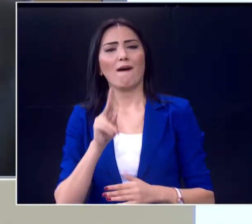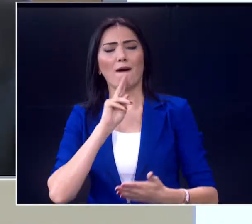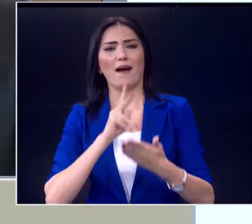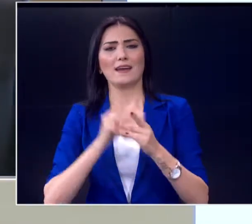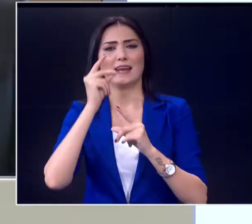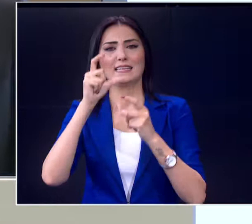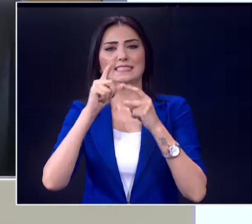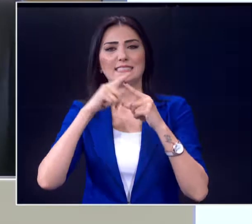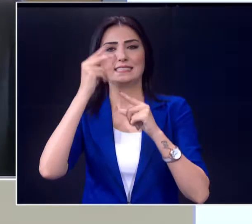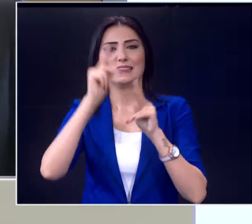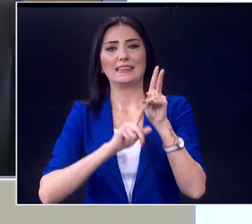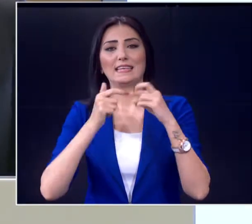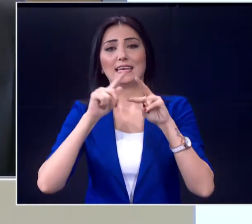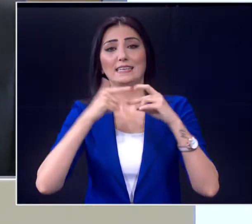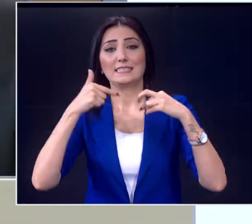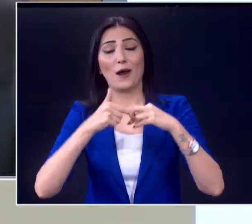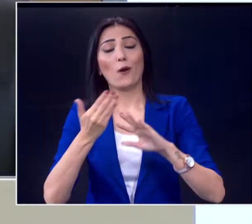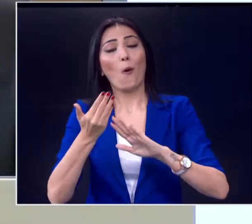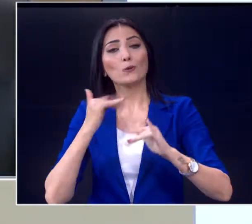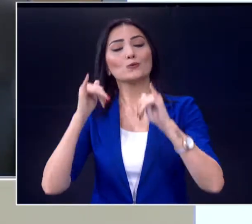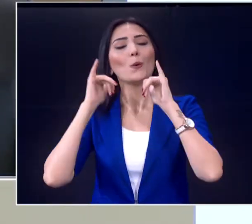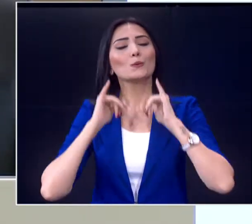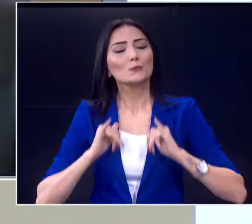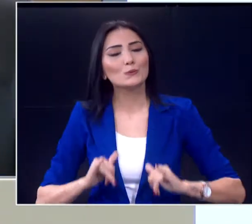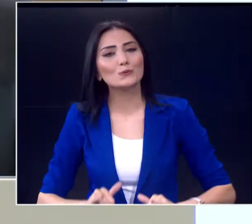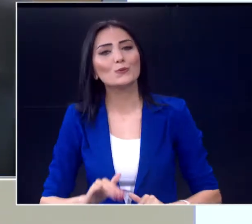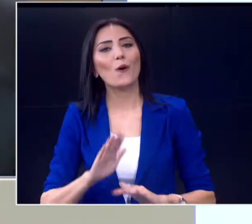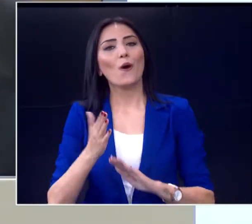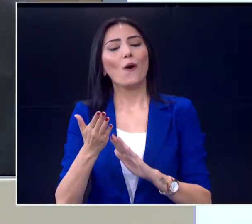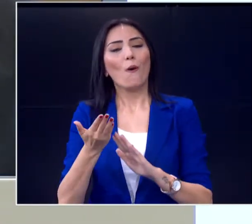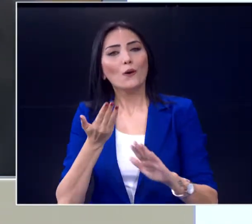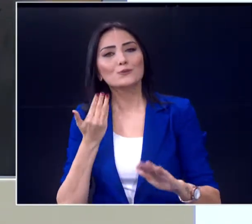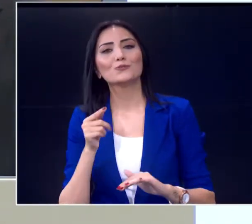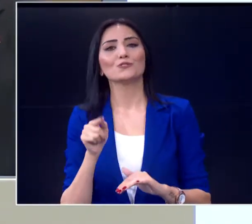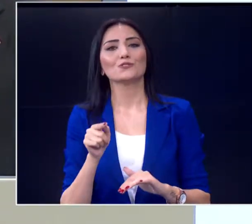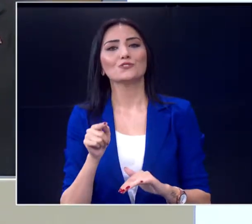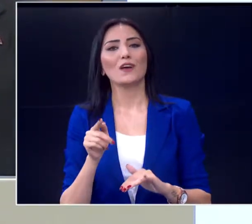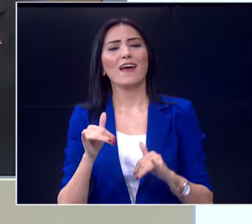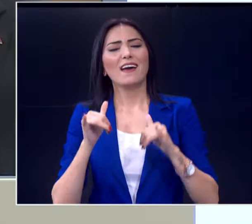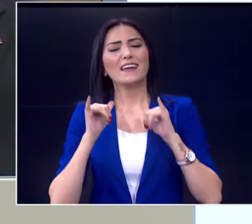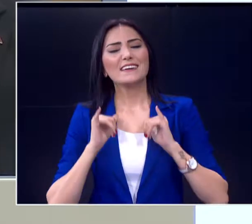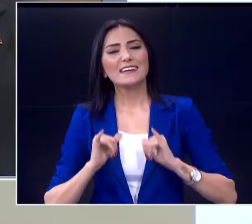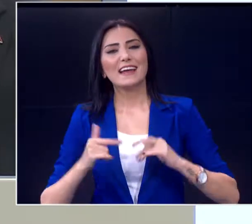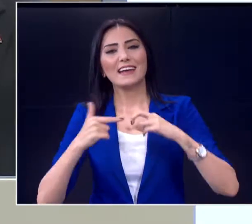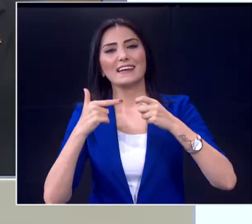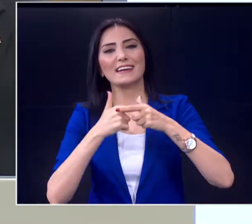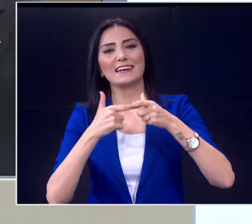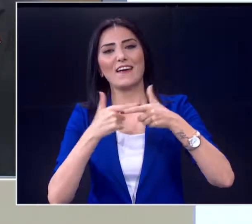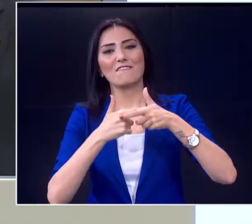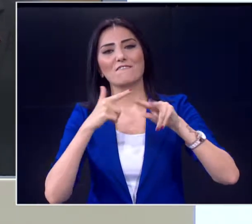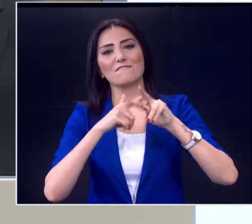istikrar, önce huzur, önce refah ve